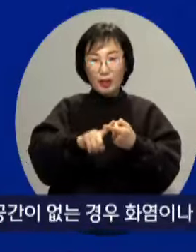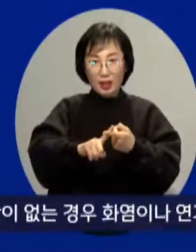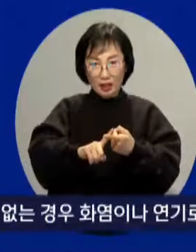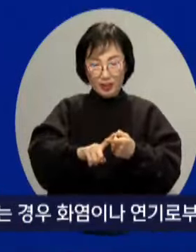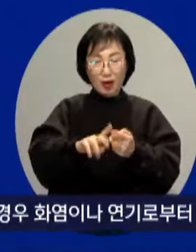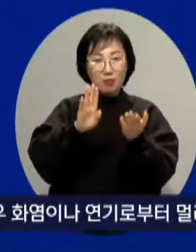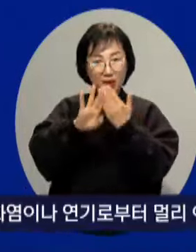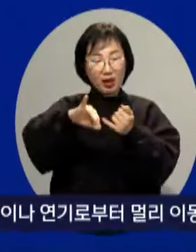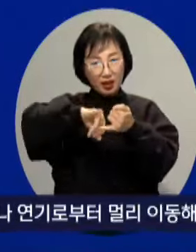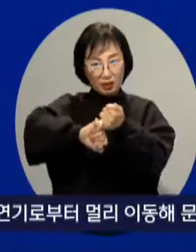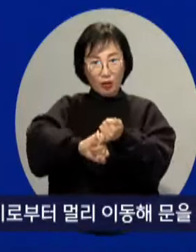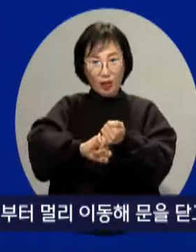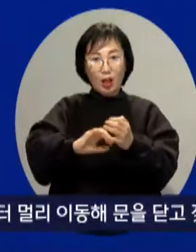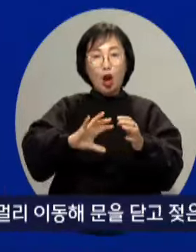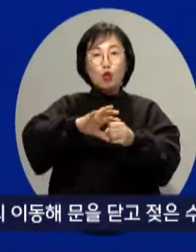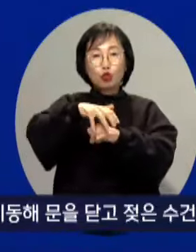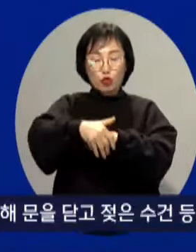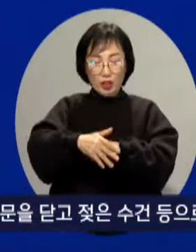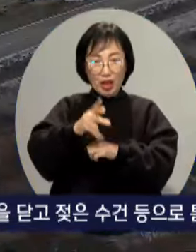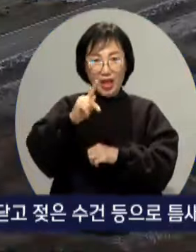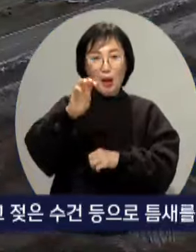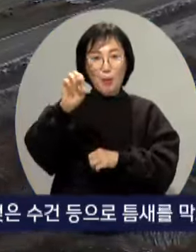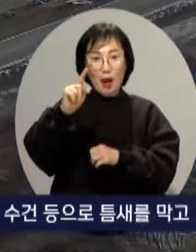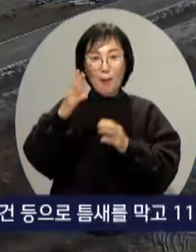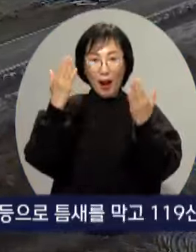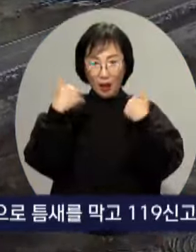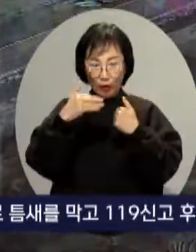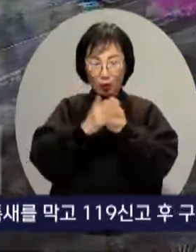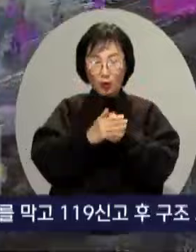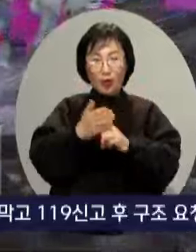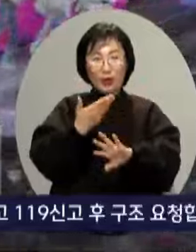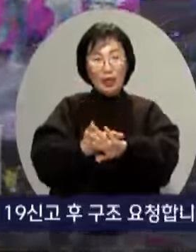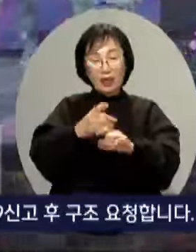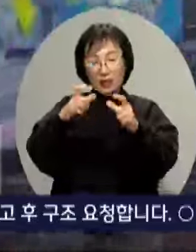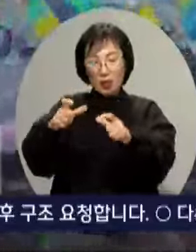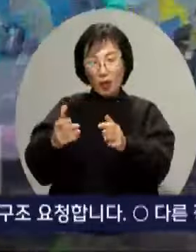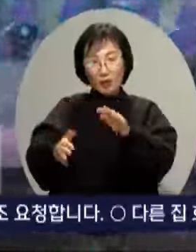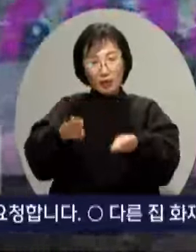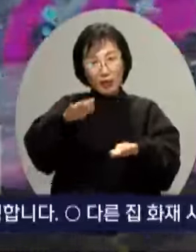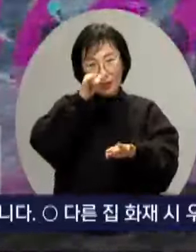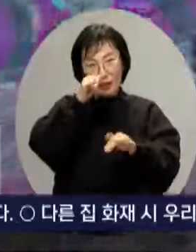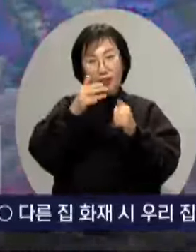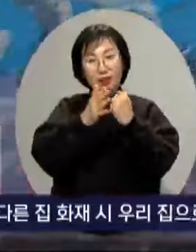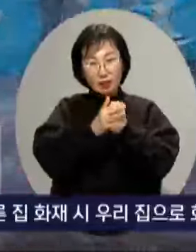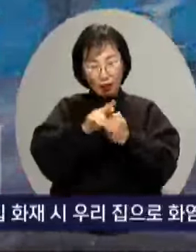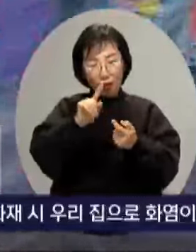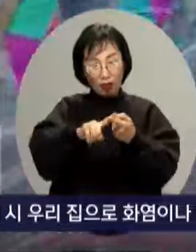학교. 다른 지역과 차별화된 학교로 7만 명을 불러들일 기념비적 사업이 될